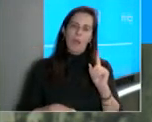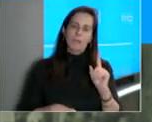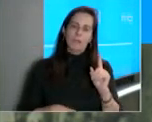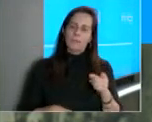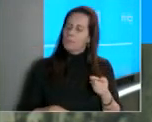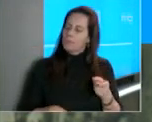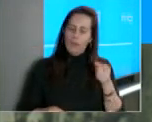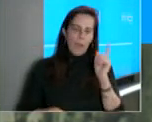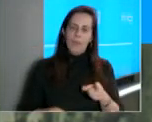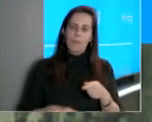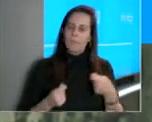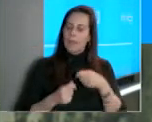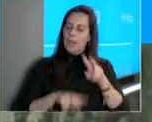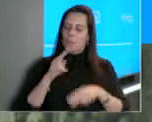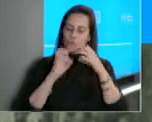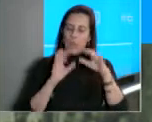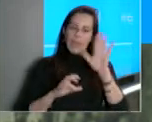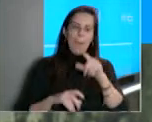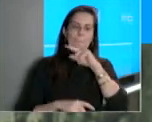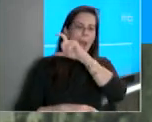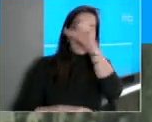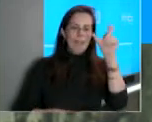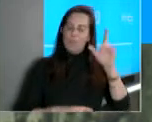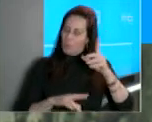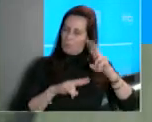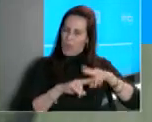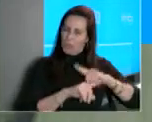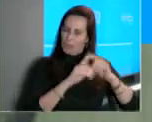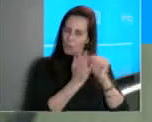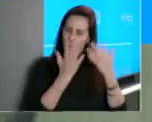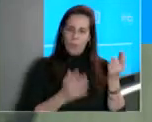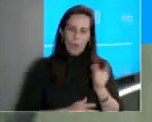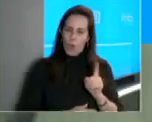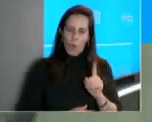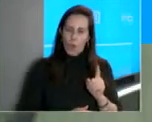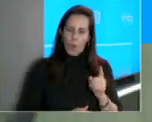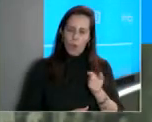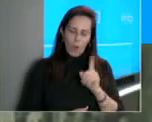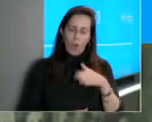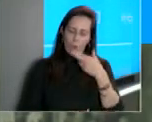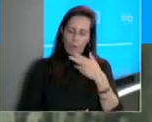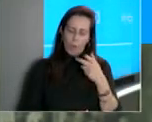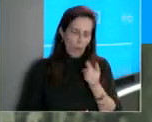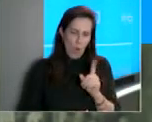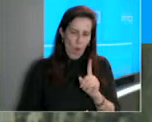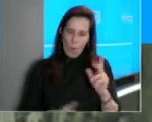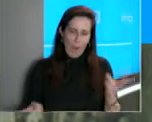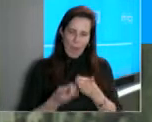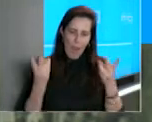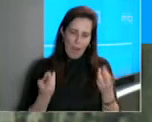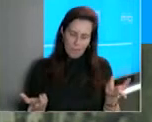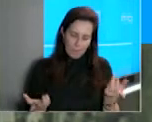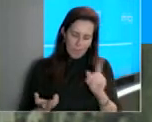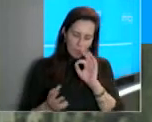חייו מבחינת הטיפול התקשורתי, גם של מעריב, גם של עיתונים אחרים, היו לא הרבה יותר לא היו הרבה יותר קלים מאלה